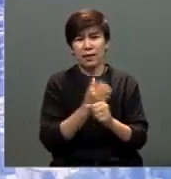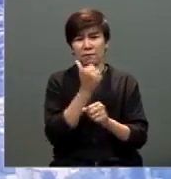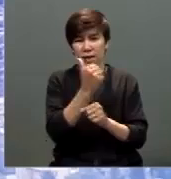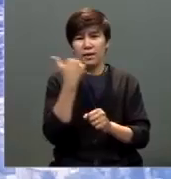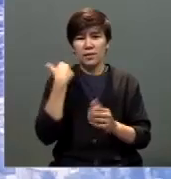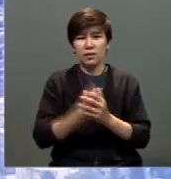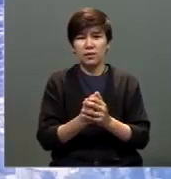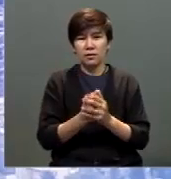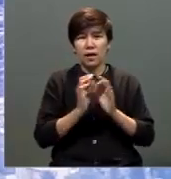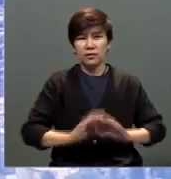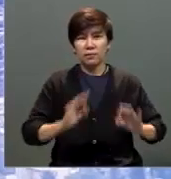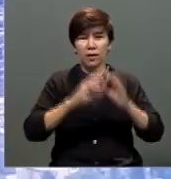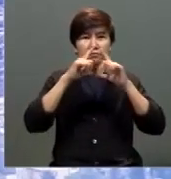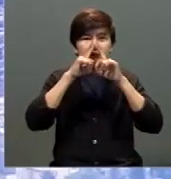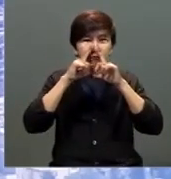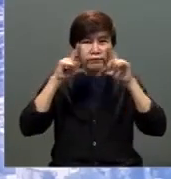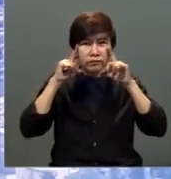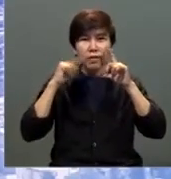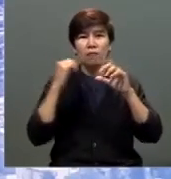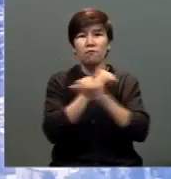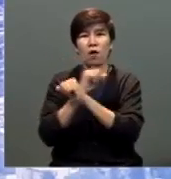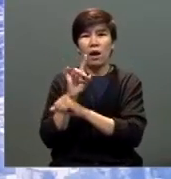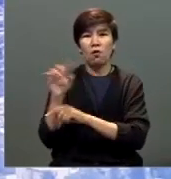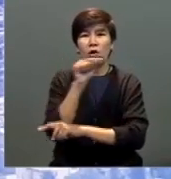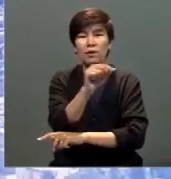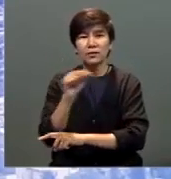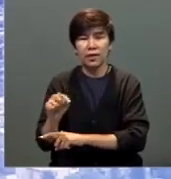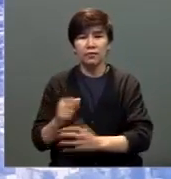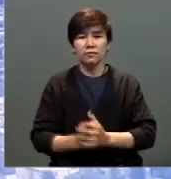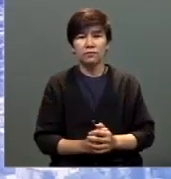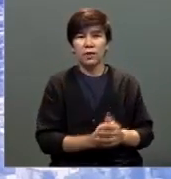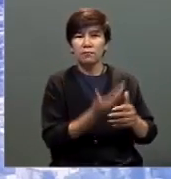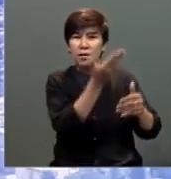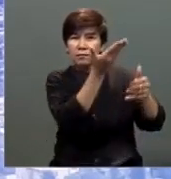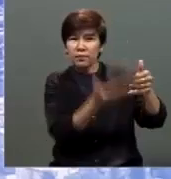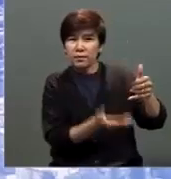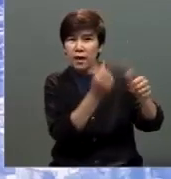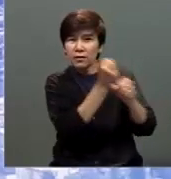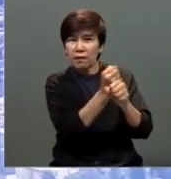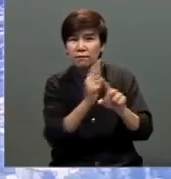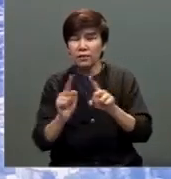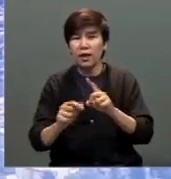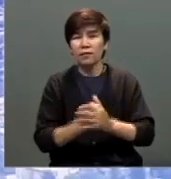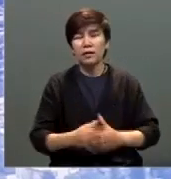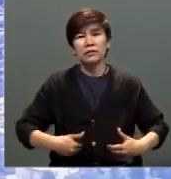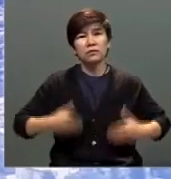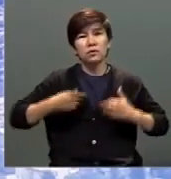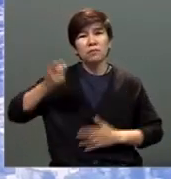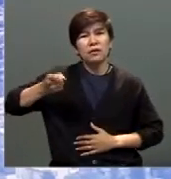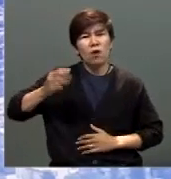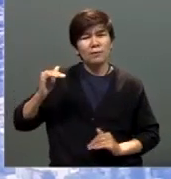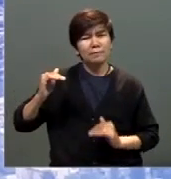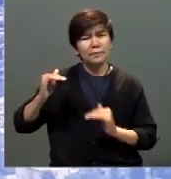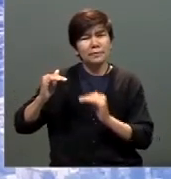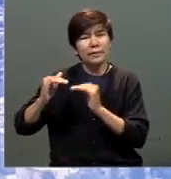ใช้หน้ากากอนามัย 100% แล้วเราก็จะมีชุดพฤติกรรมที่ใกล้เคียงไปกับความเป็นจริงได้มากที่สุดอยู่ที่ต่ำ